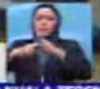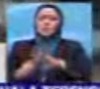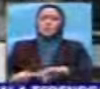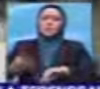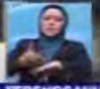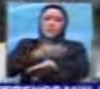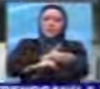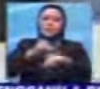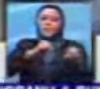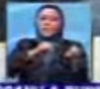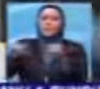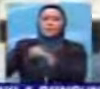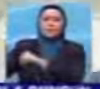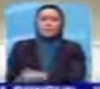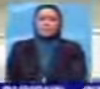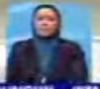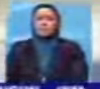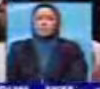penguatkuasaan.